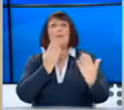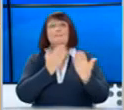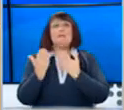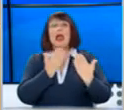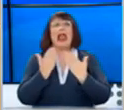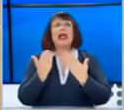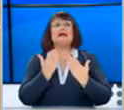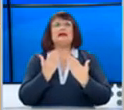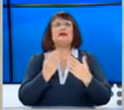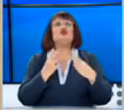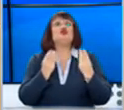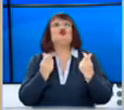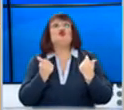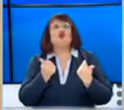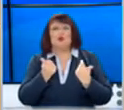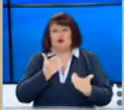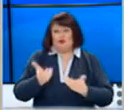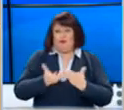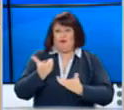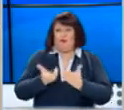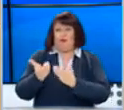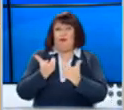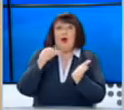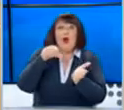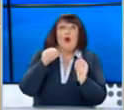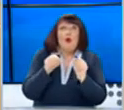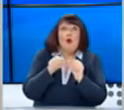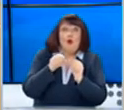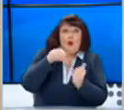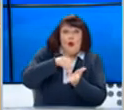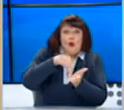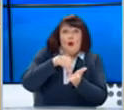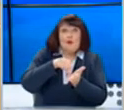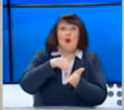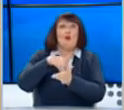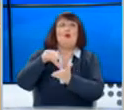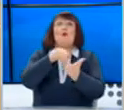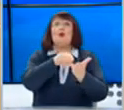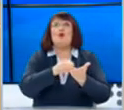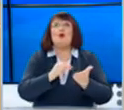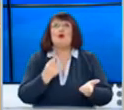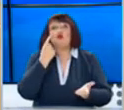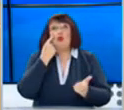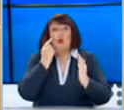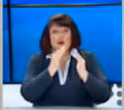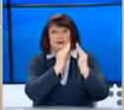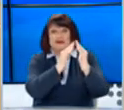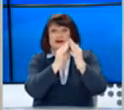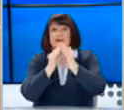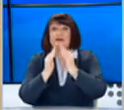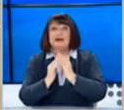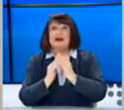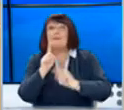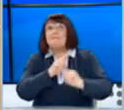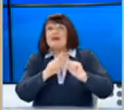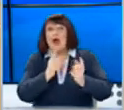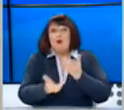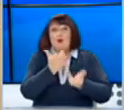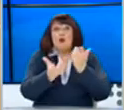πώς κινούνται οι φωτιές όταν φτάνουν στον αστικό ιστό. Και δείτε λίγο ποια είναι τελικά τα σπίτια τα οποία καίγονται και ποια είναι τα σπίτια τα